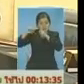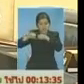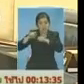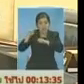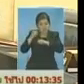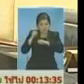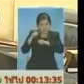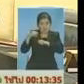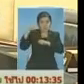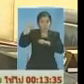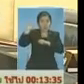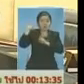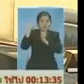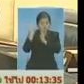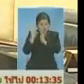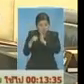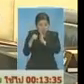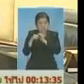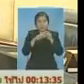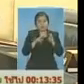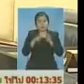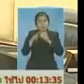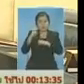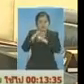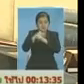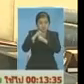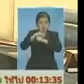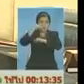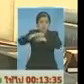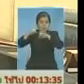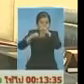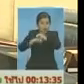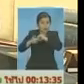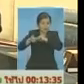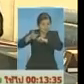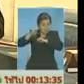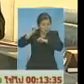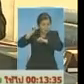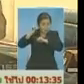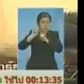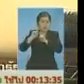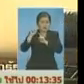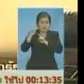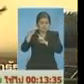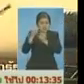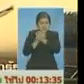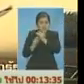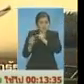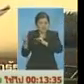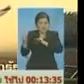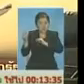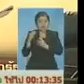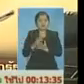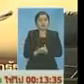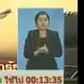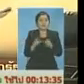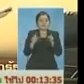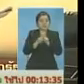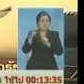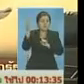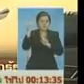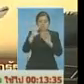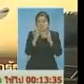ตช.ก็มีส่วนผิดในการส่งมอบพื้นที่ก่อสร้างล่าช้าสัญญารัฐบาลคุณไงทำอย่างเงี้ยสมัยผมไม่มี